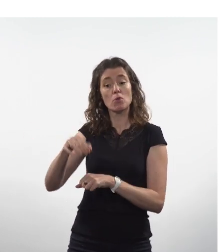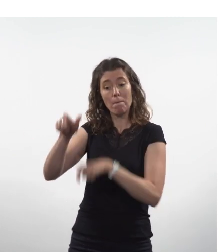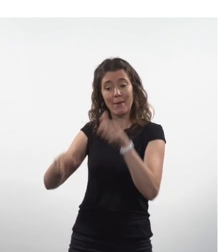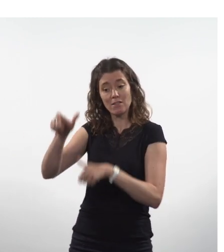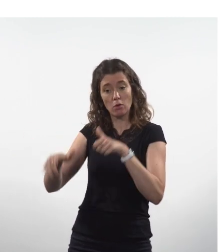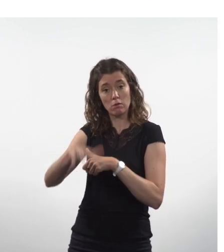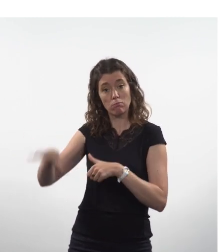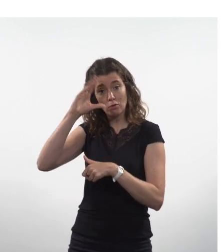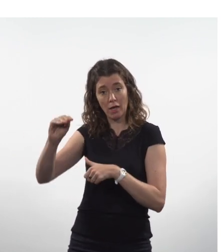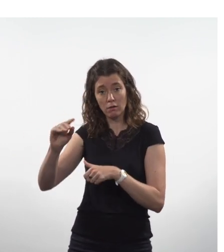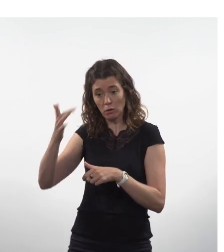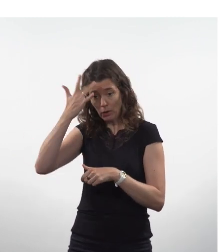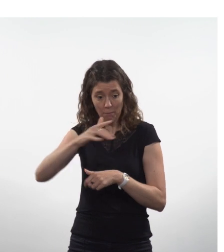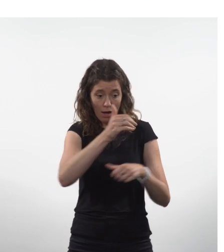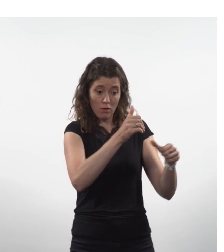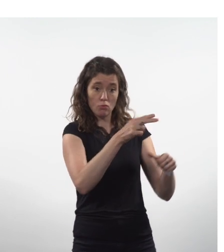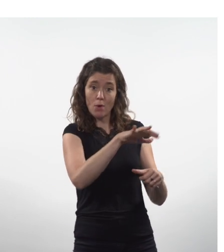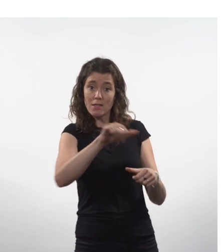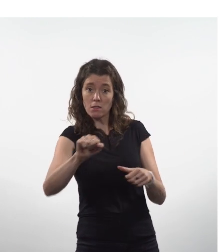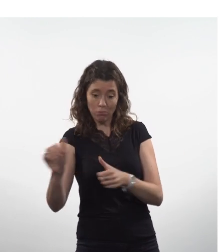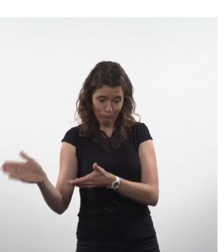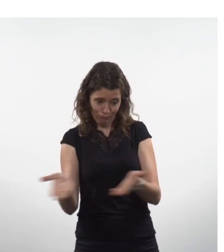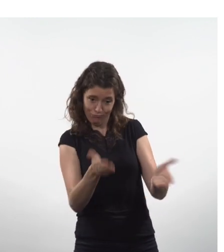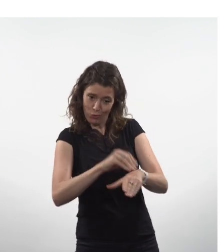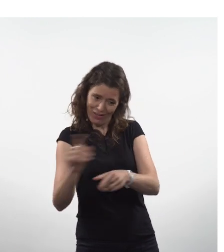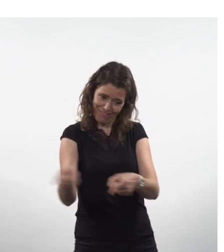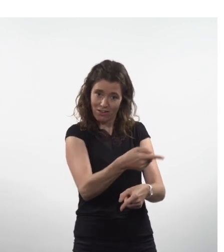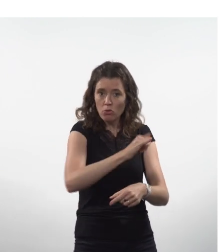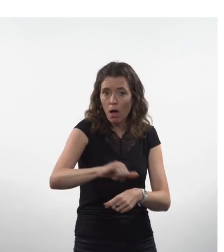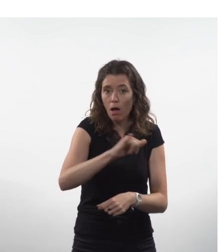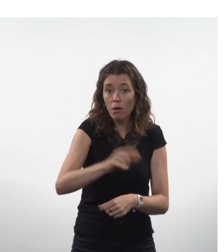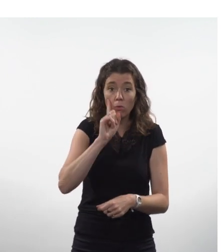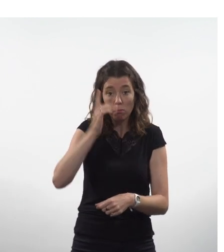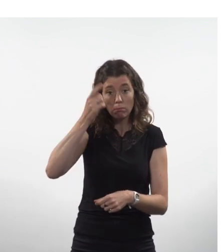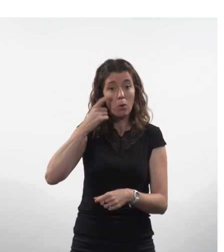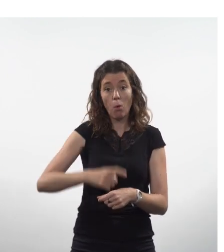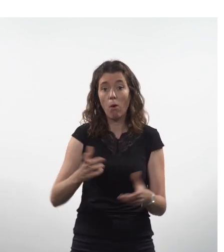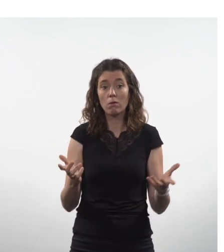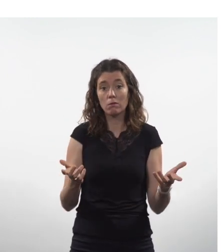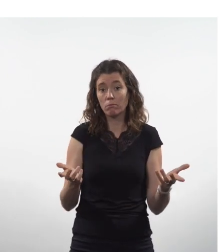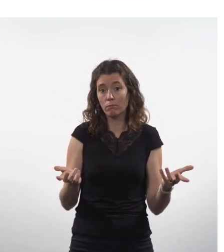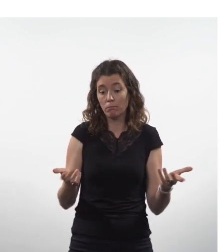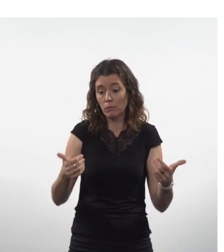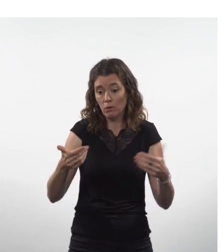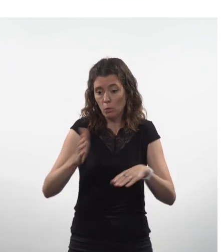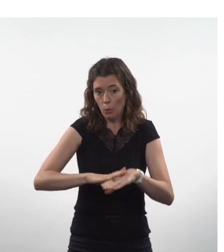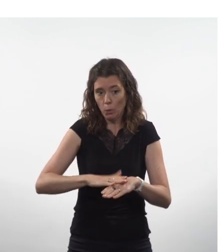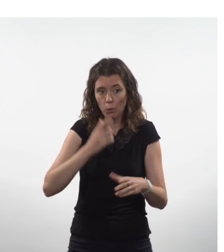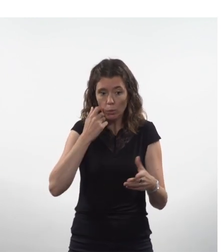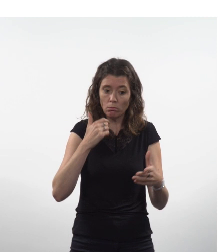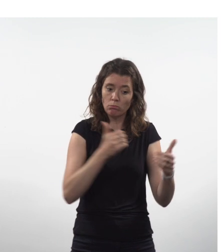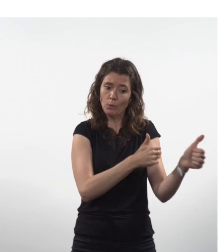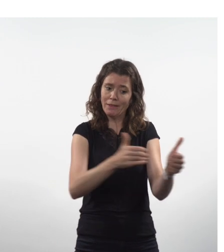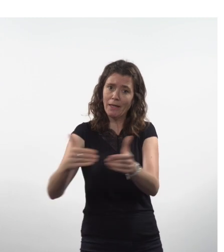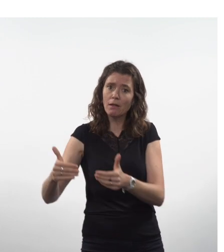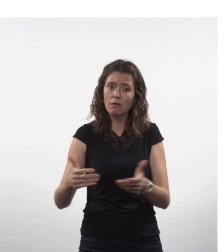ne connaissent pas du tout ces unités. Et ils n'ont jamais renvoyé les patients vers ces unités. Pourtant, ces